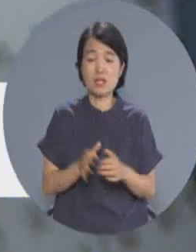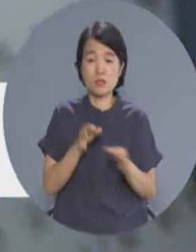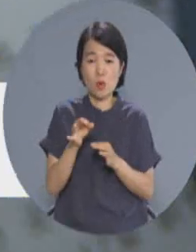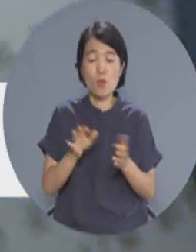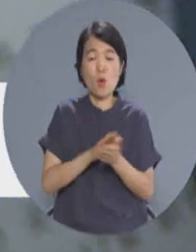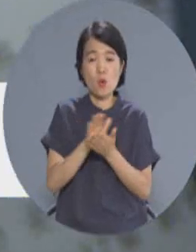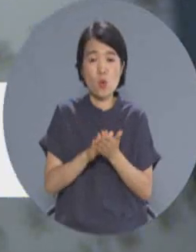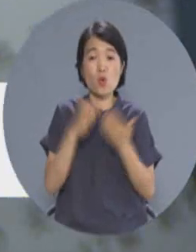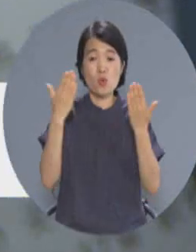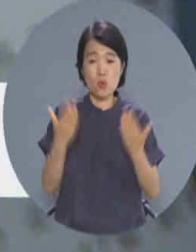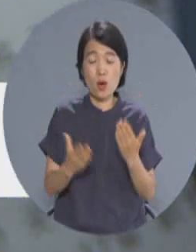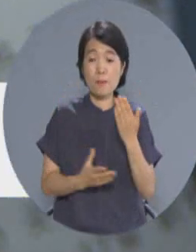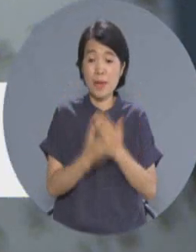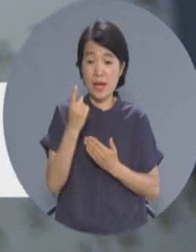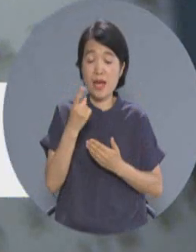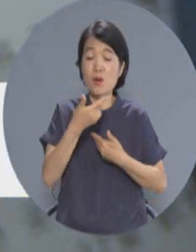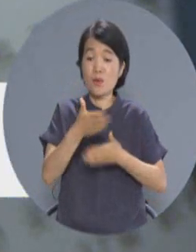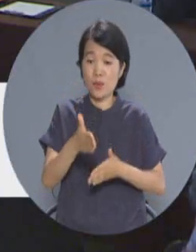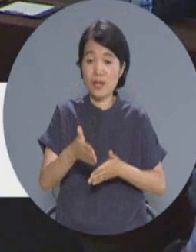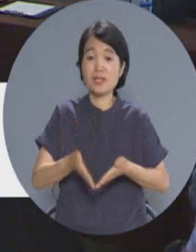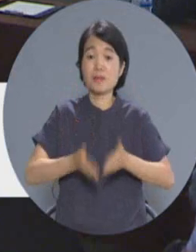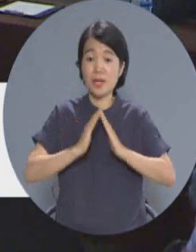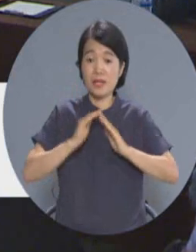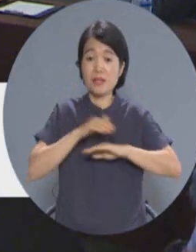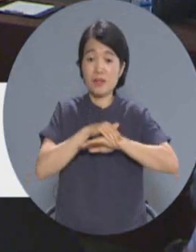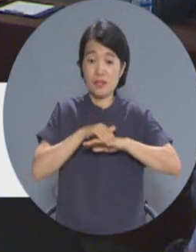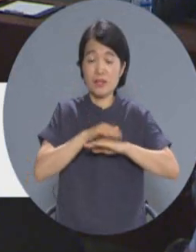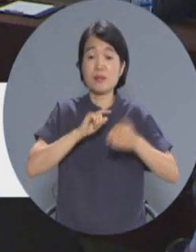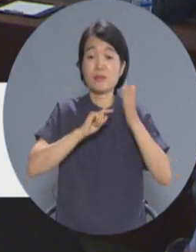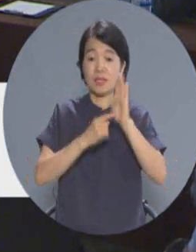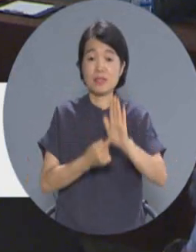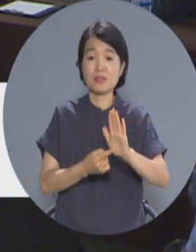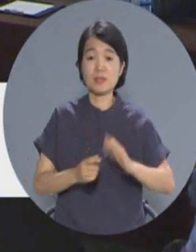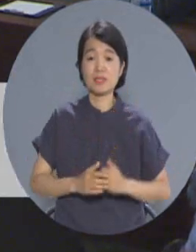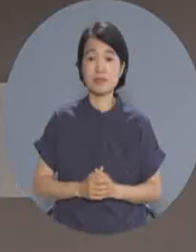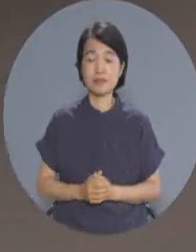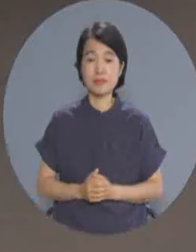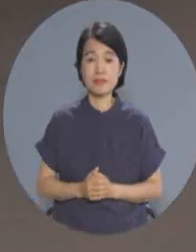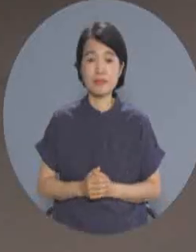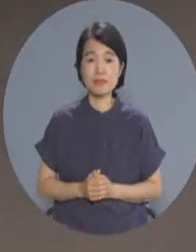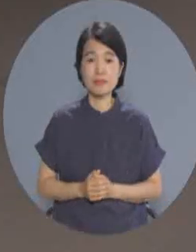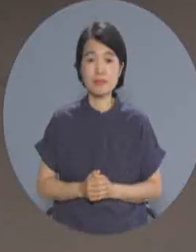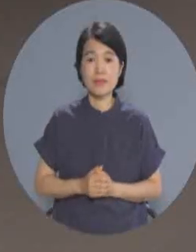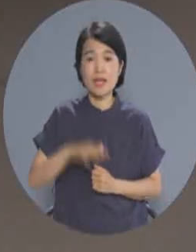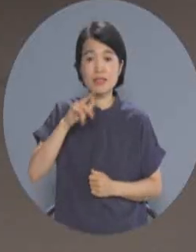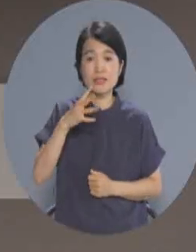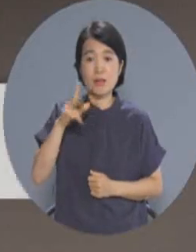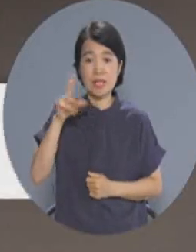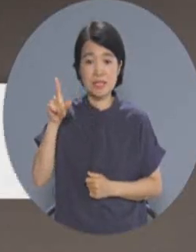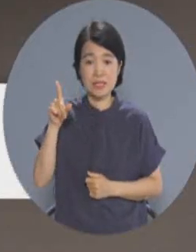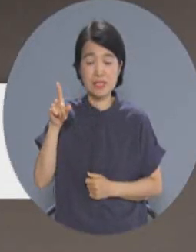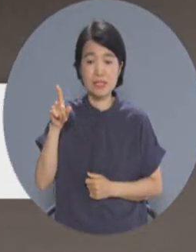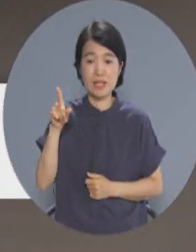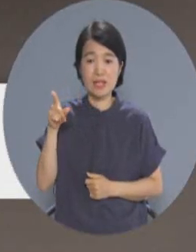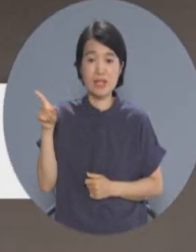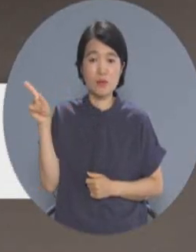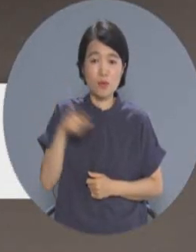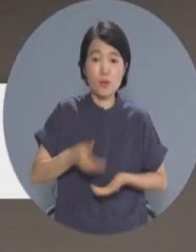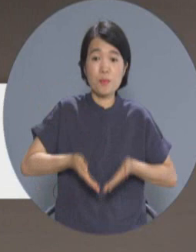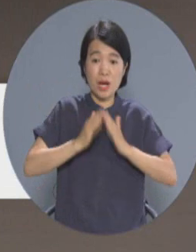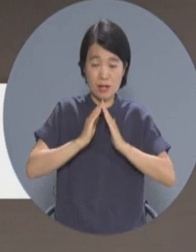레저, 휴양을 한데 즐길 수 있는 공간을 만들 계획이라고 덧붙였습니다. 스타필드가 와서 과연 도움이 될 수